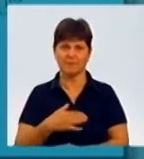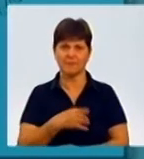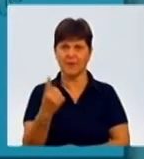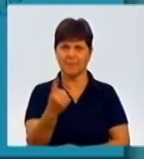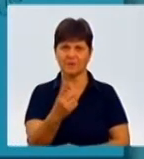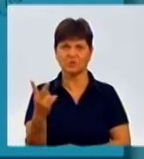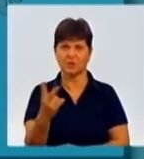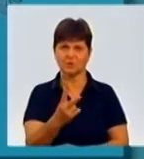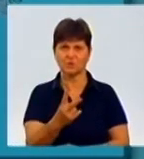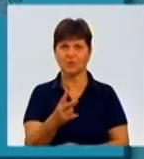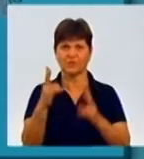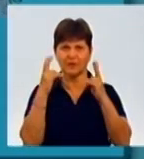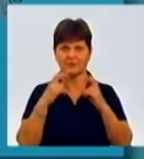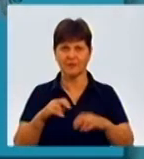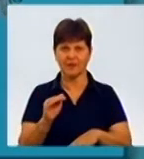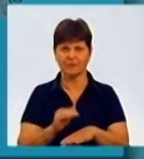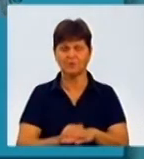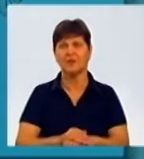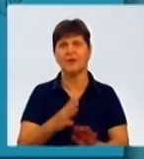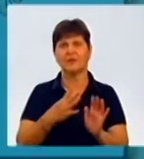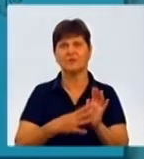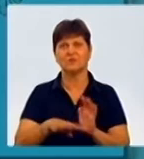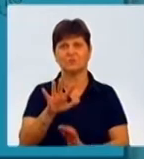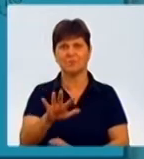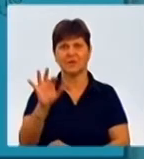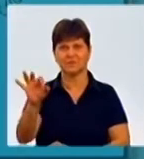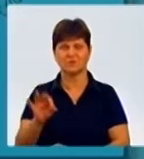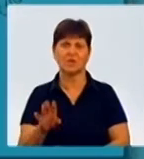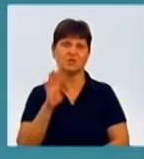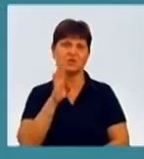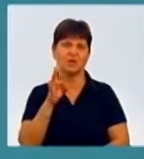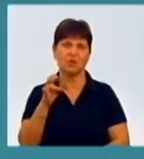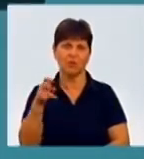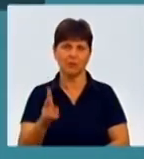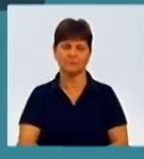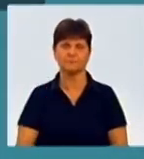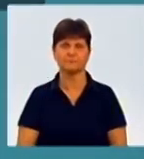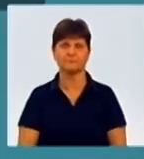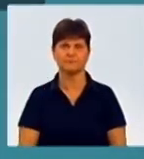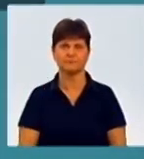стадії діагностується у 95% жінок.